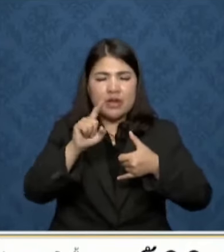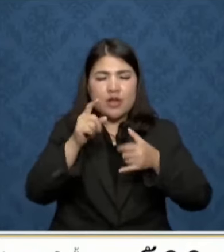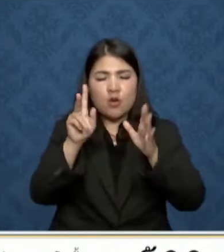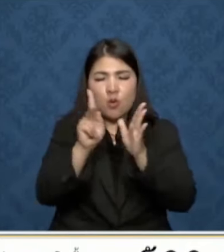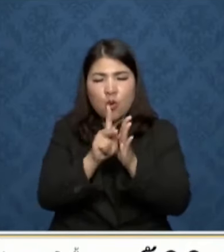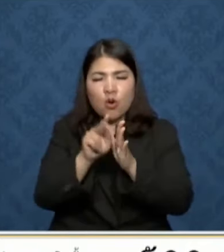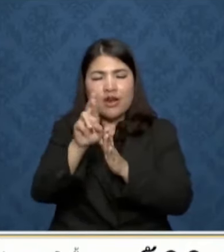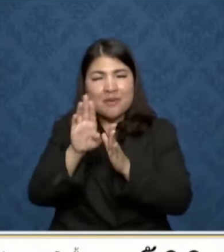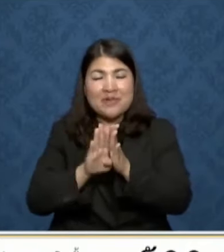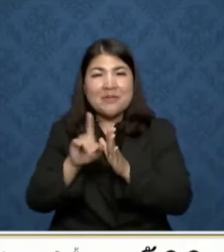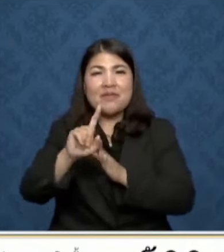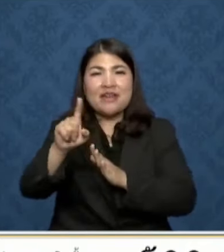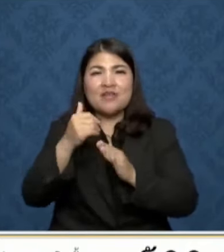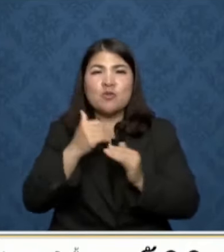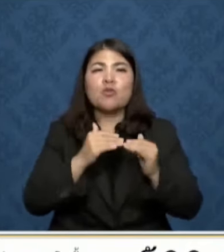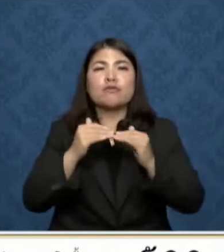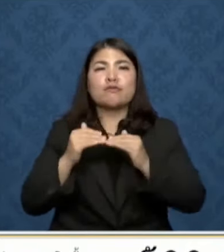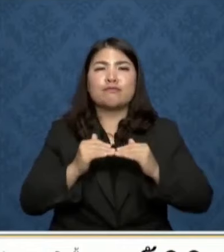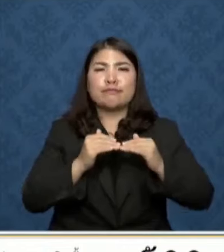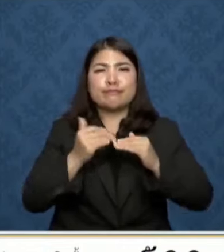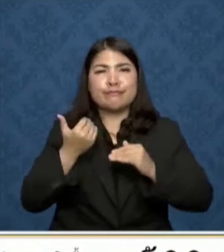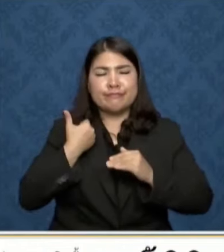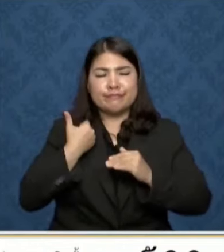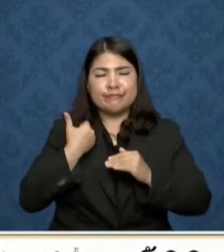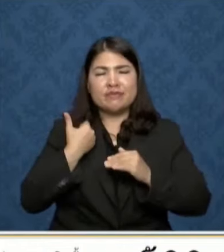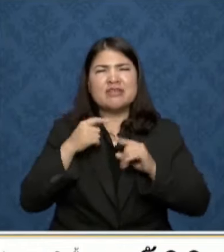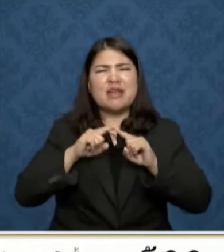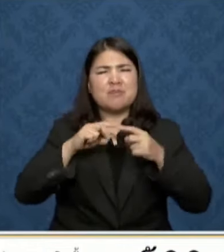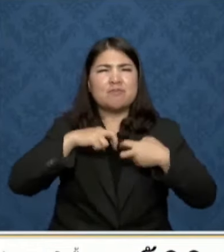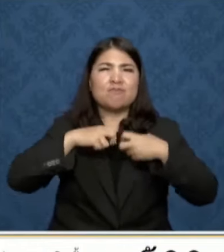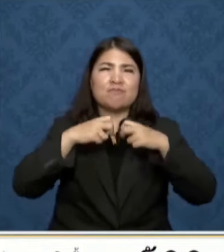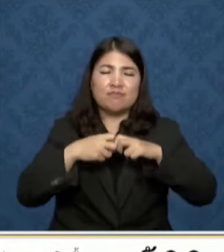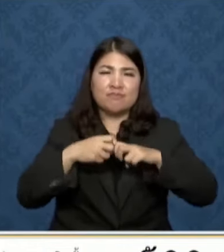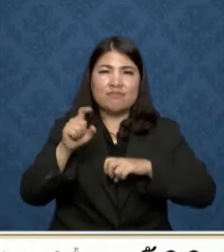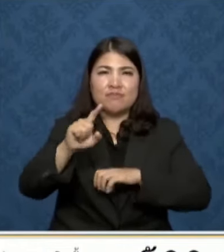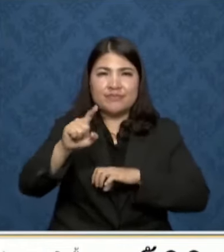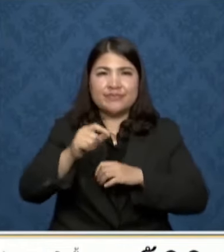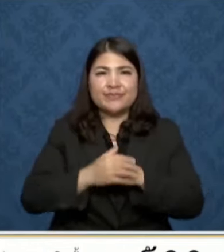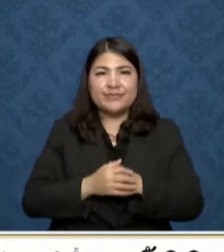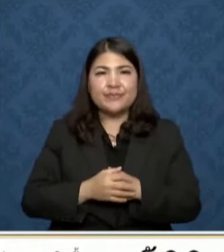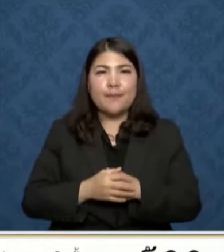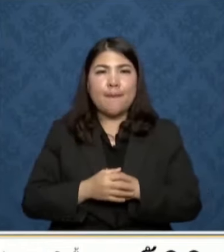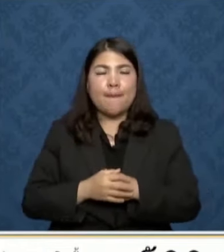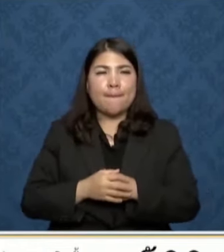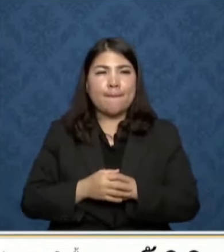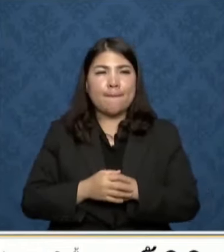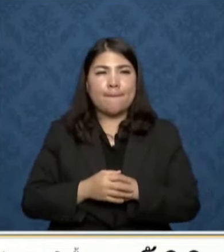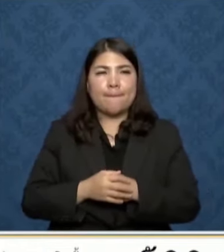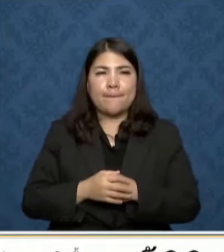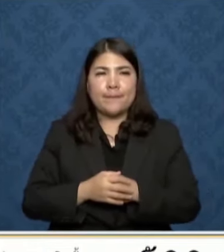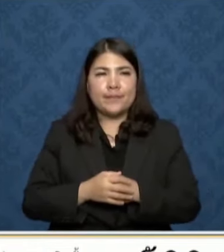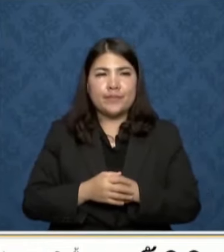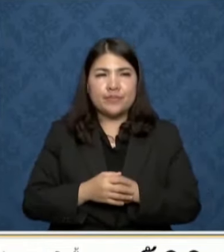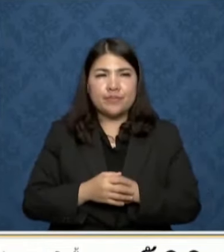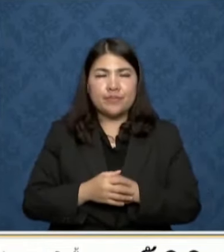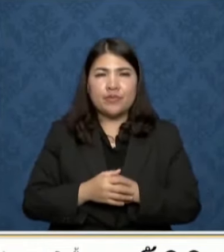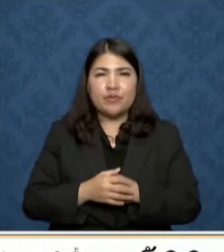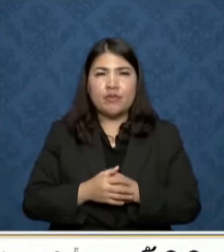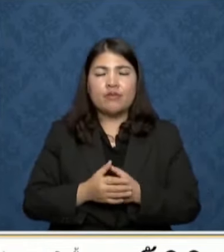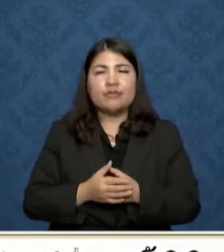Scriptแล้วจะได้เท่าเทมกทกคนประเด็นี่แค่นี้แต่ปัหากคอว่ามประกฎในสาธน Shel antibodiesว